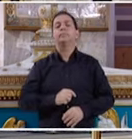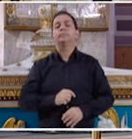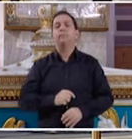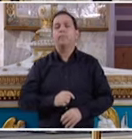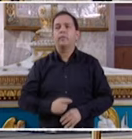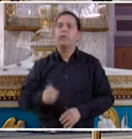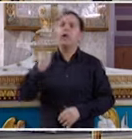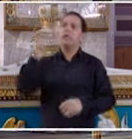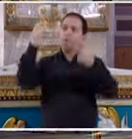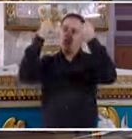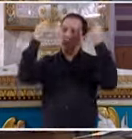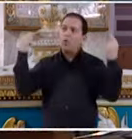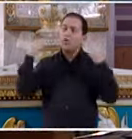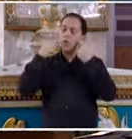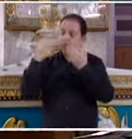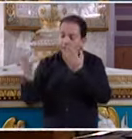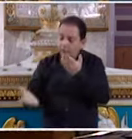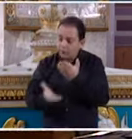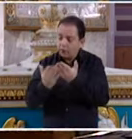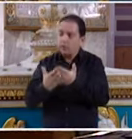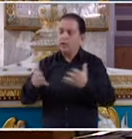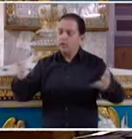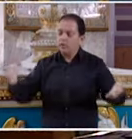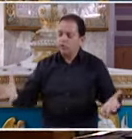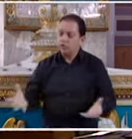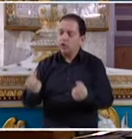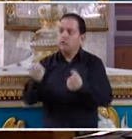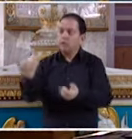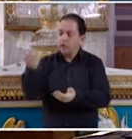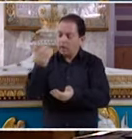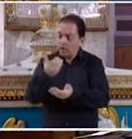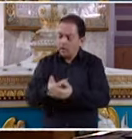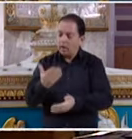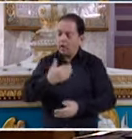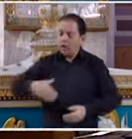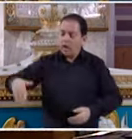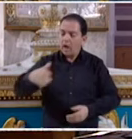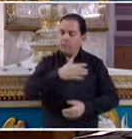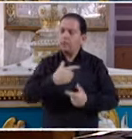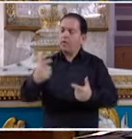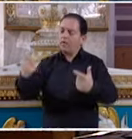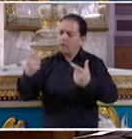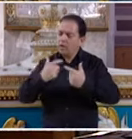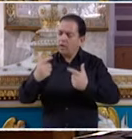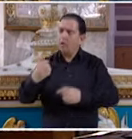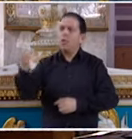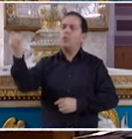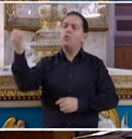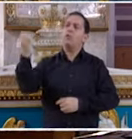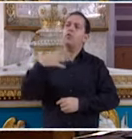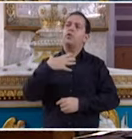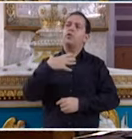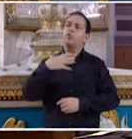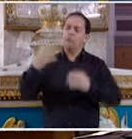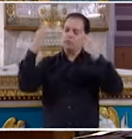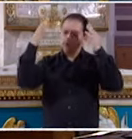ελέησον. Αντιλαβούς φωσόν, ελέησον και διαφύλαξον